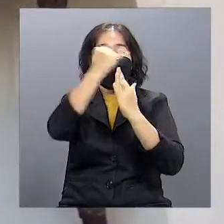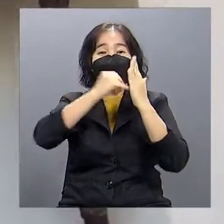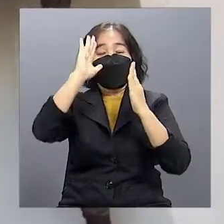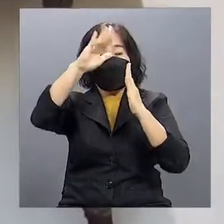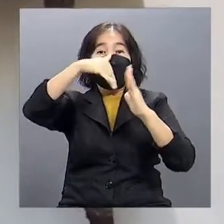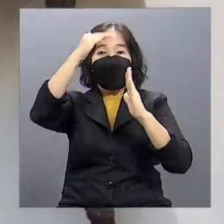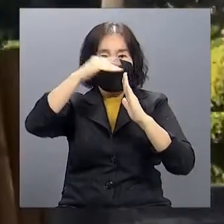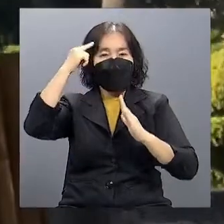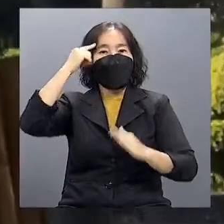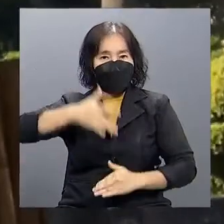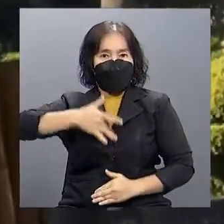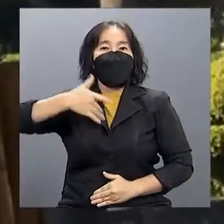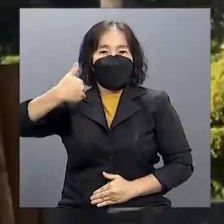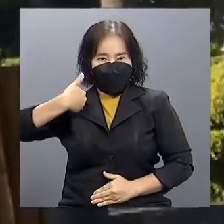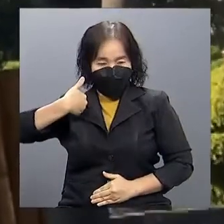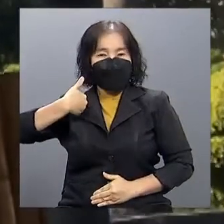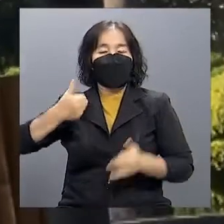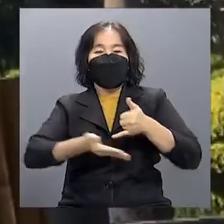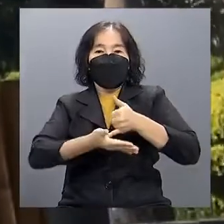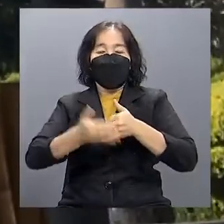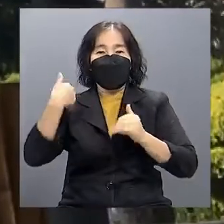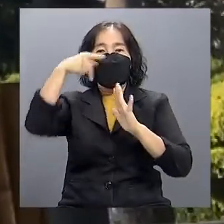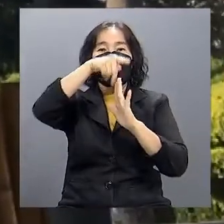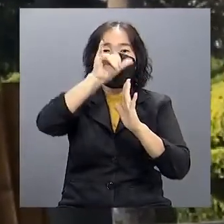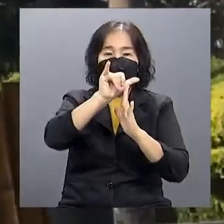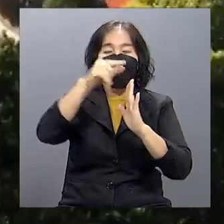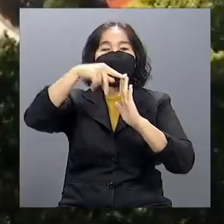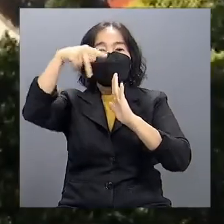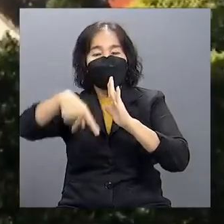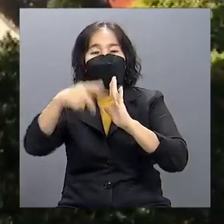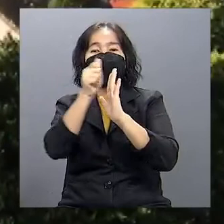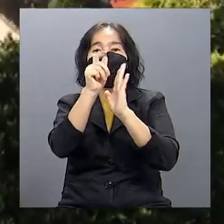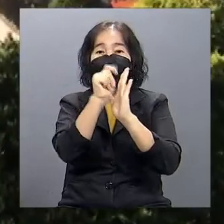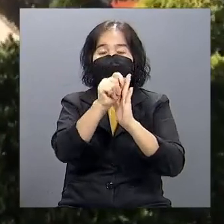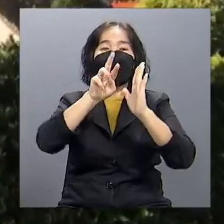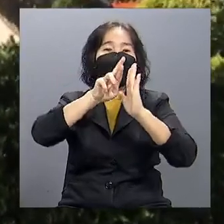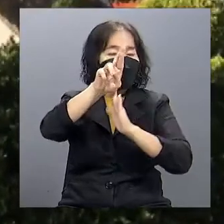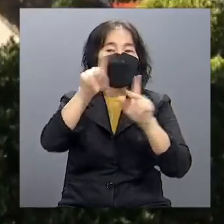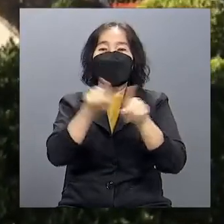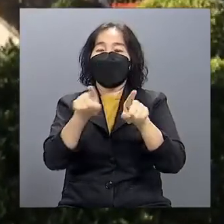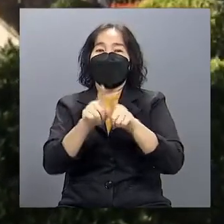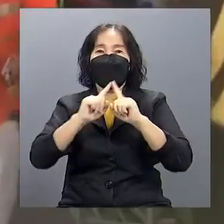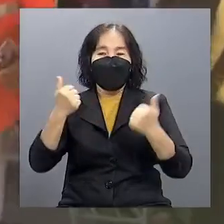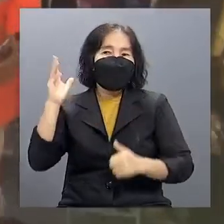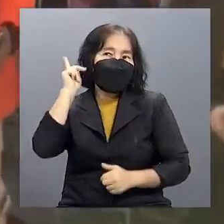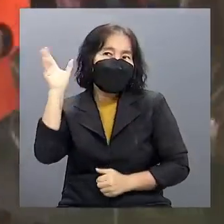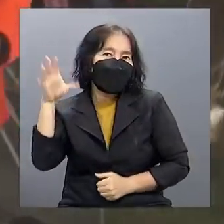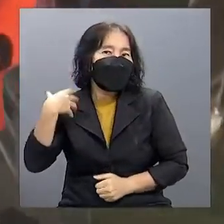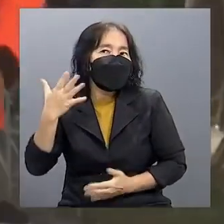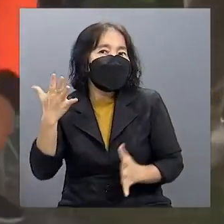ได้ค่ะไม่ว่าจะเป็นที่พะเยาแพร่อุตรดิตถ์และเชียงรายด้วยแต่ก็ยังไม่มีรายงานความเสียหายเกิดขึ้นค่ะ